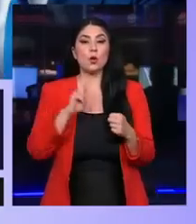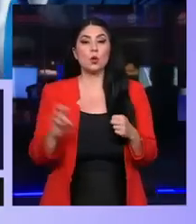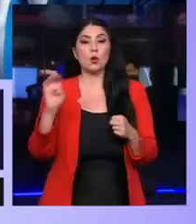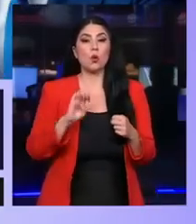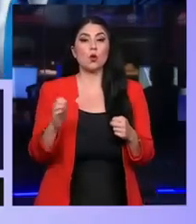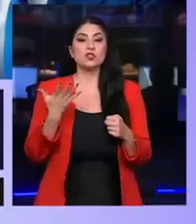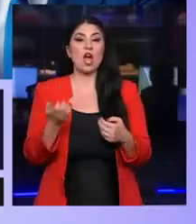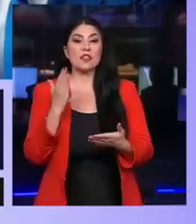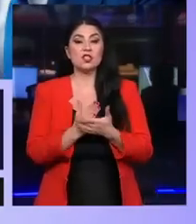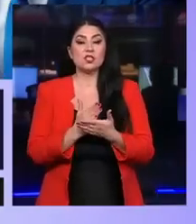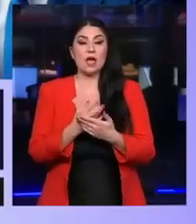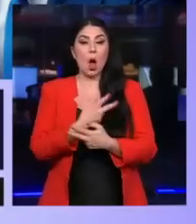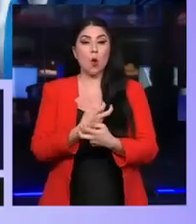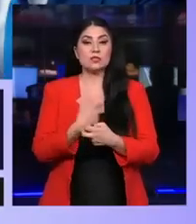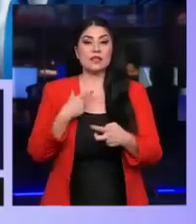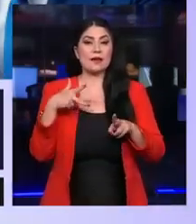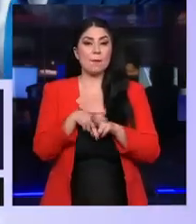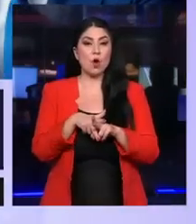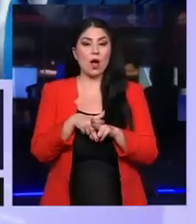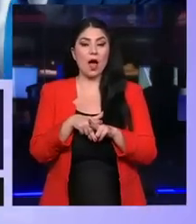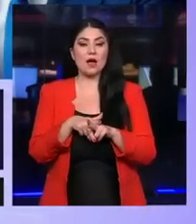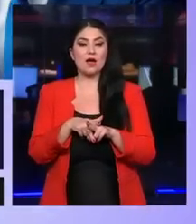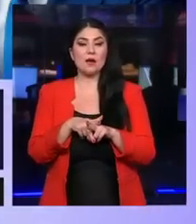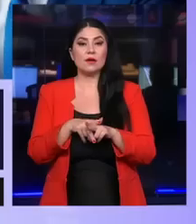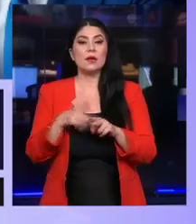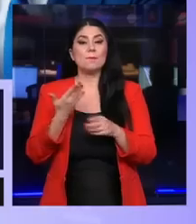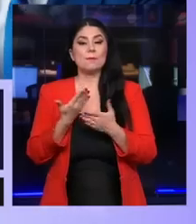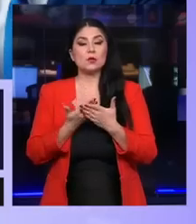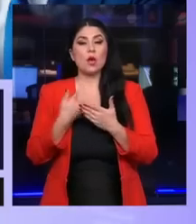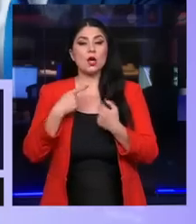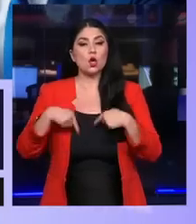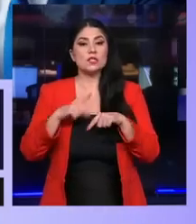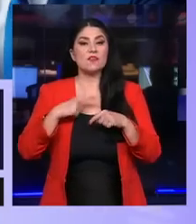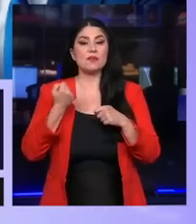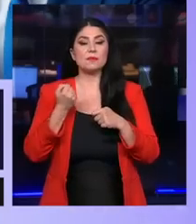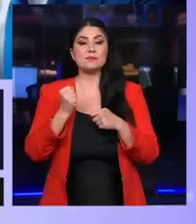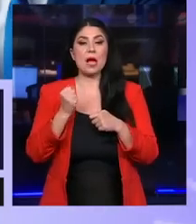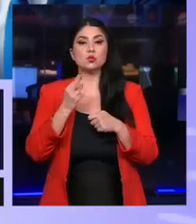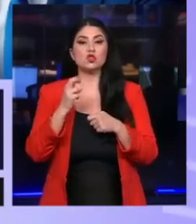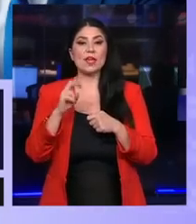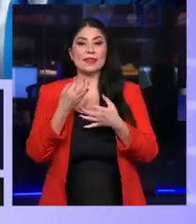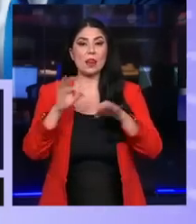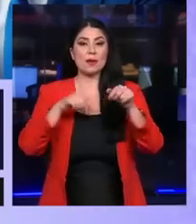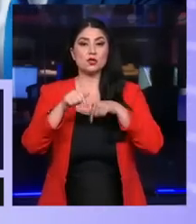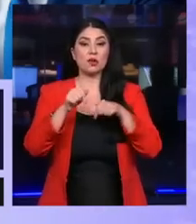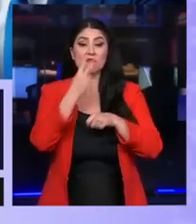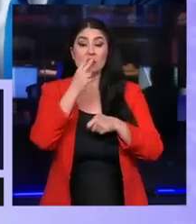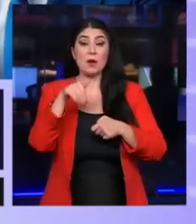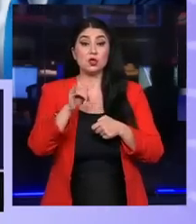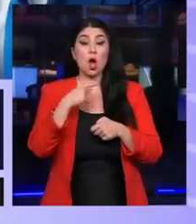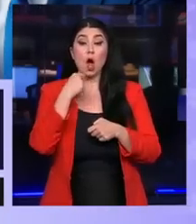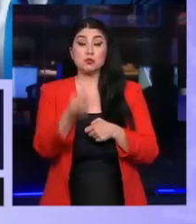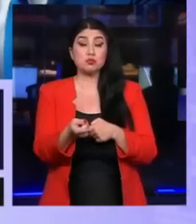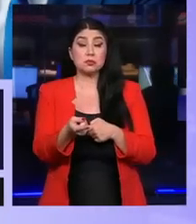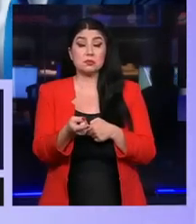decizia Austriei de a ne bloca accesul la Schengen. Vedem acum că premierul Marcel Ciolacu iese și spune